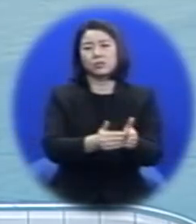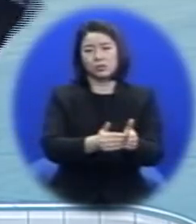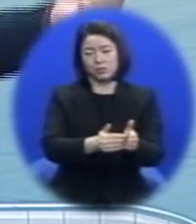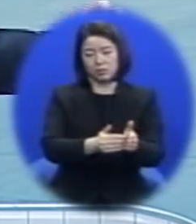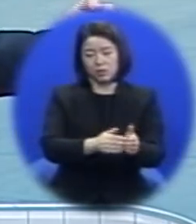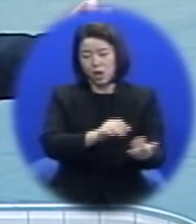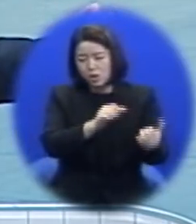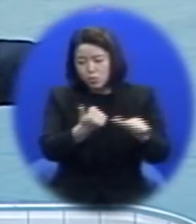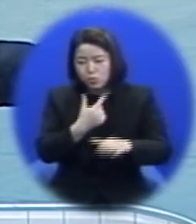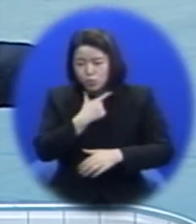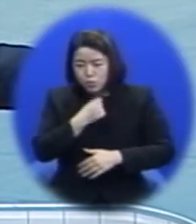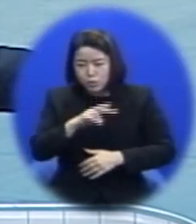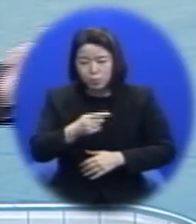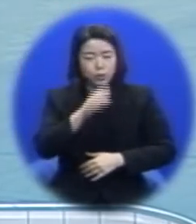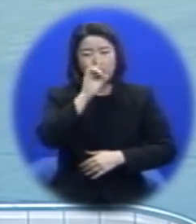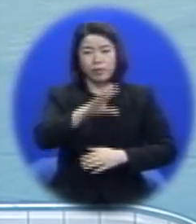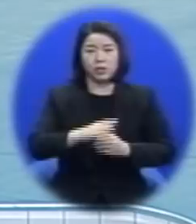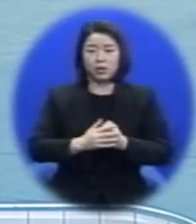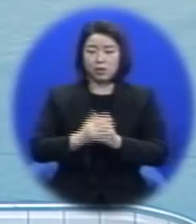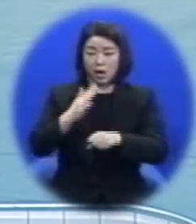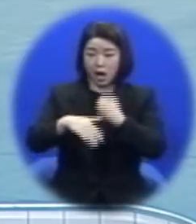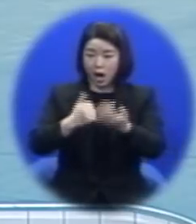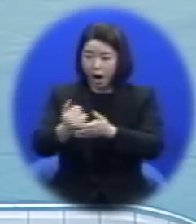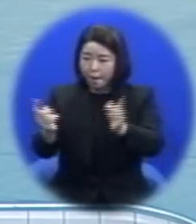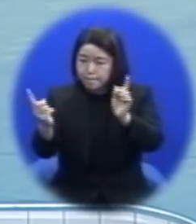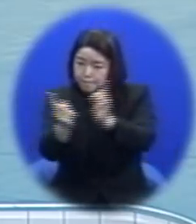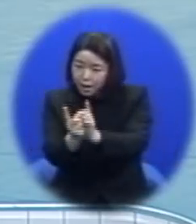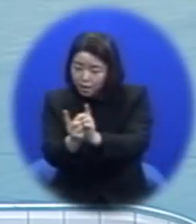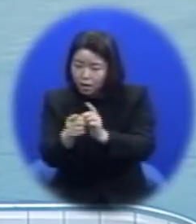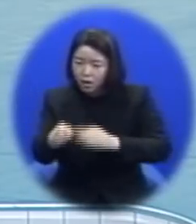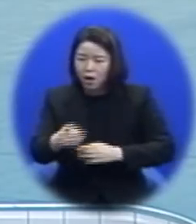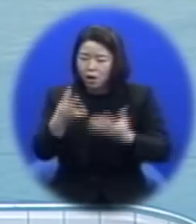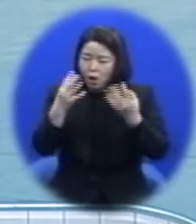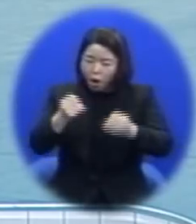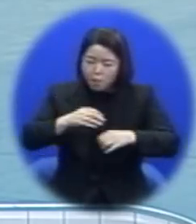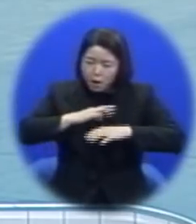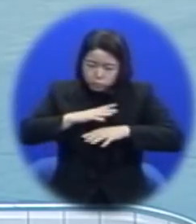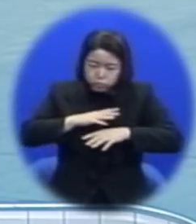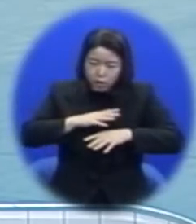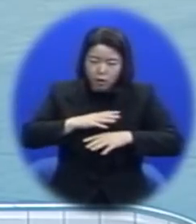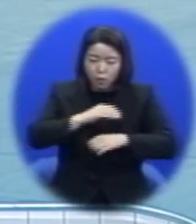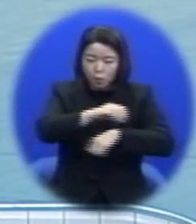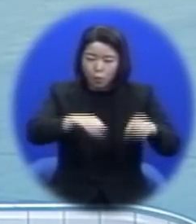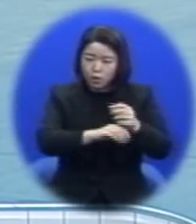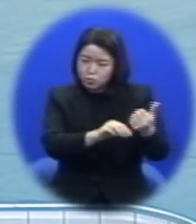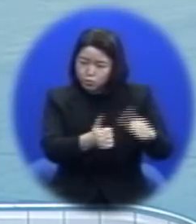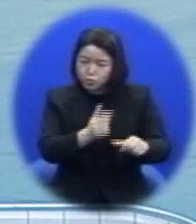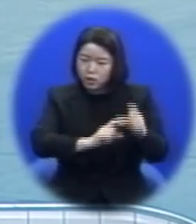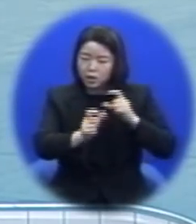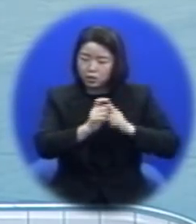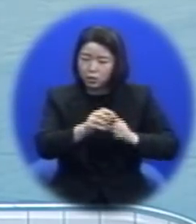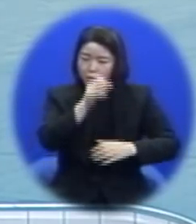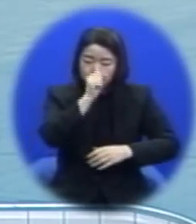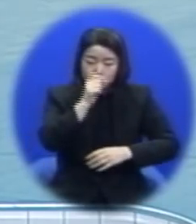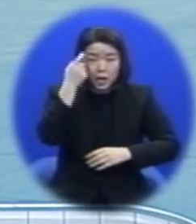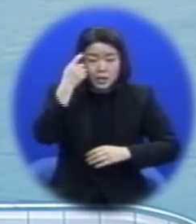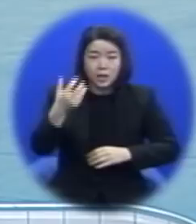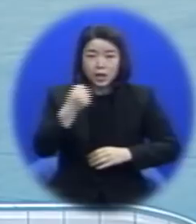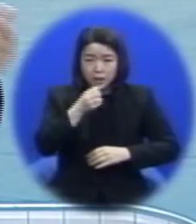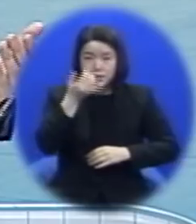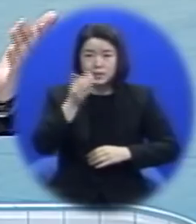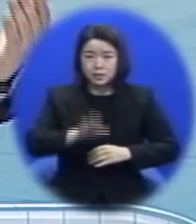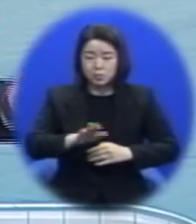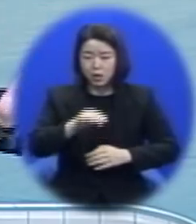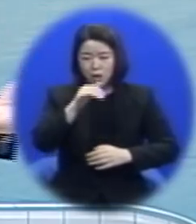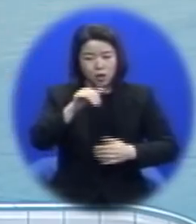죽고 싶어도 죽을 수가 없습니다. 하나님을 뵙는 게 얼마나 무서운지 차라리 죽는 게 훨씬 낫다고 생각이 되지만